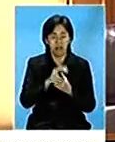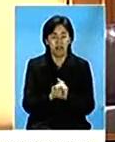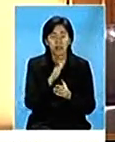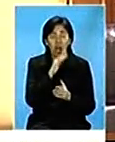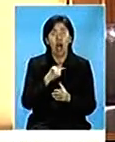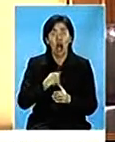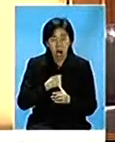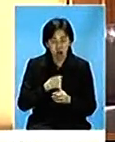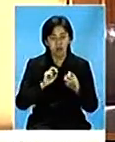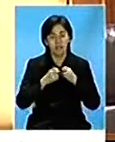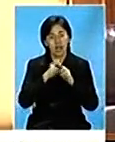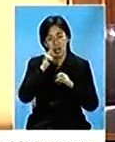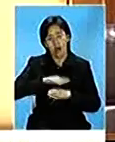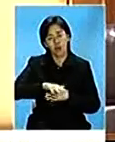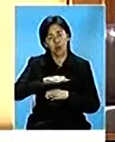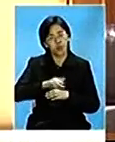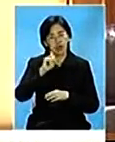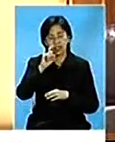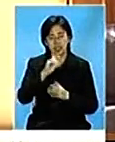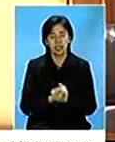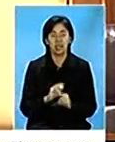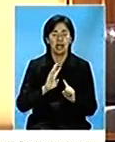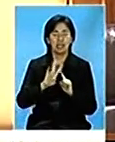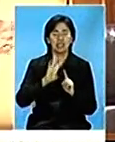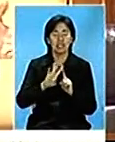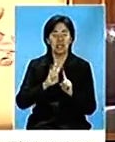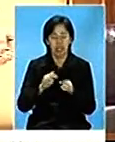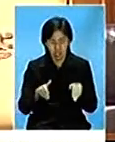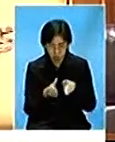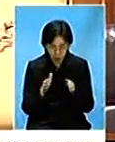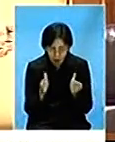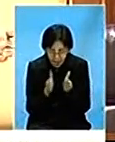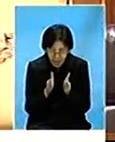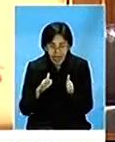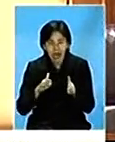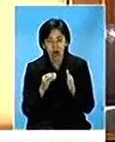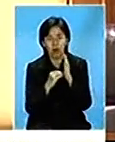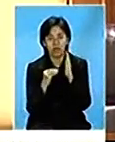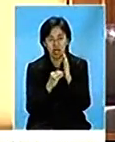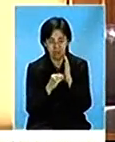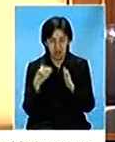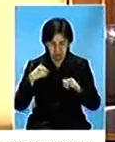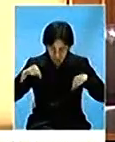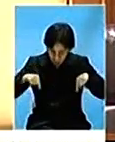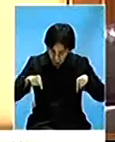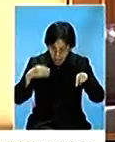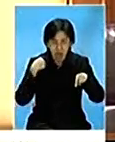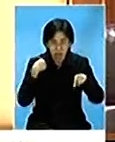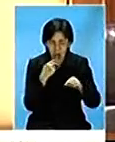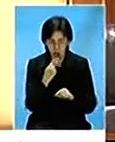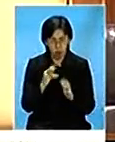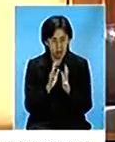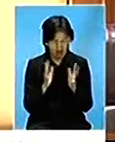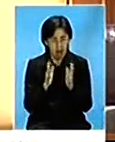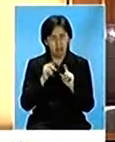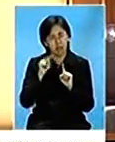นะครับระบายน้ำก็ไม่ได้นะอะไรก็ไม่ได้ทุกอย่างอันที่4นะฮะก็คือคลองเล็กคลองน้อยในกทม.เนี่ยมีเป็นมากมายนะผมไม่รู้เท่าไหร่นะ